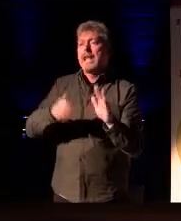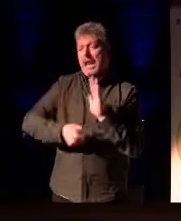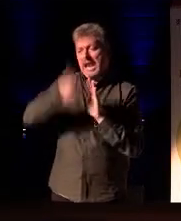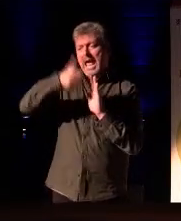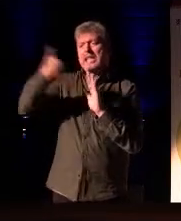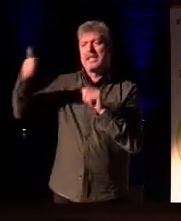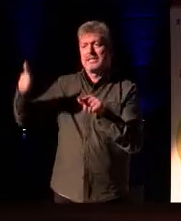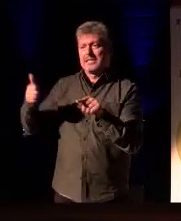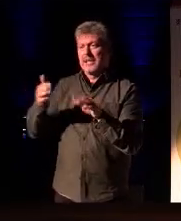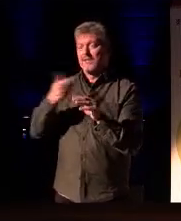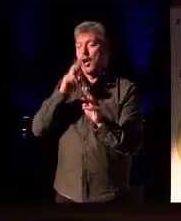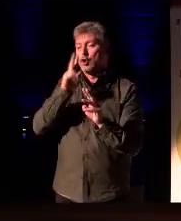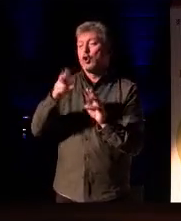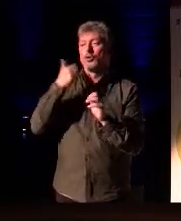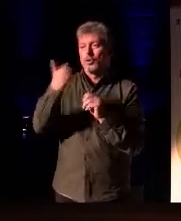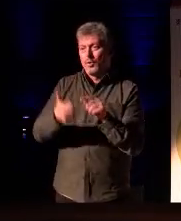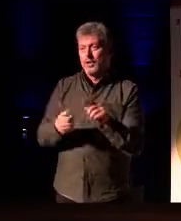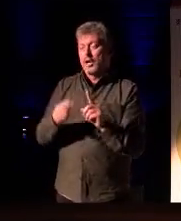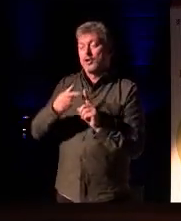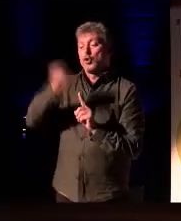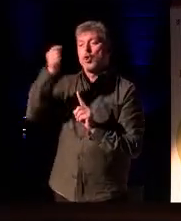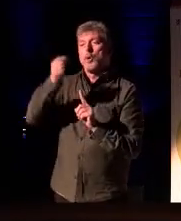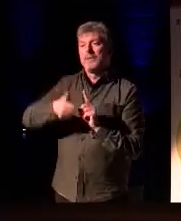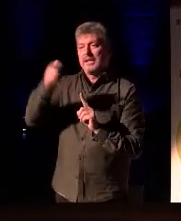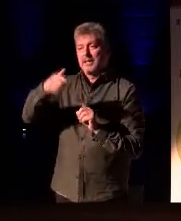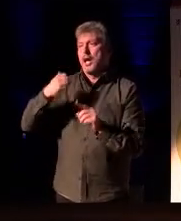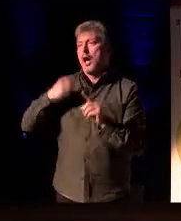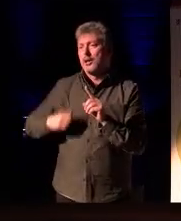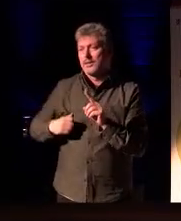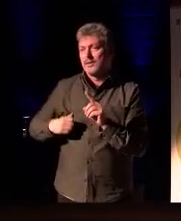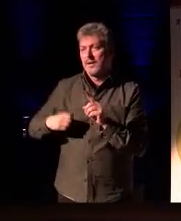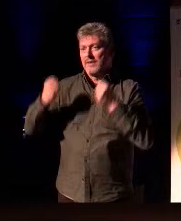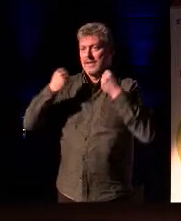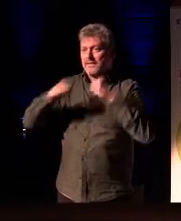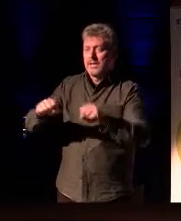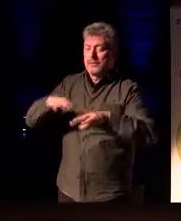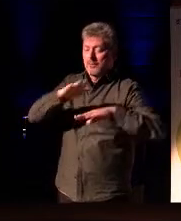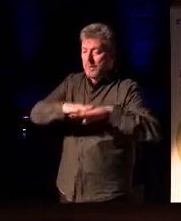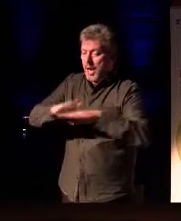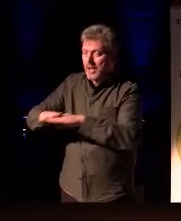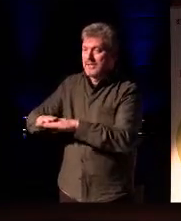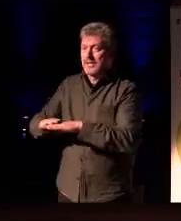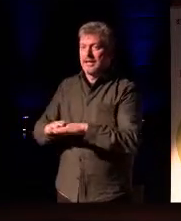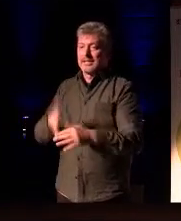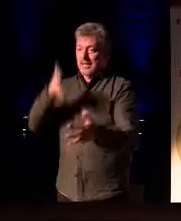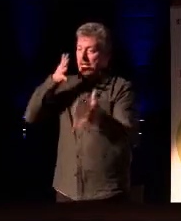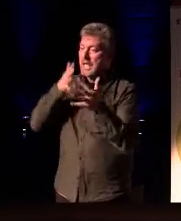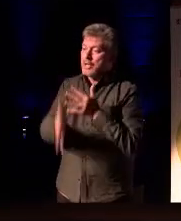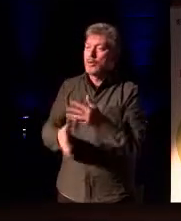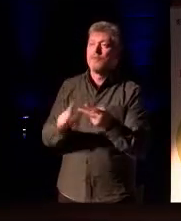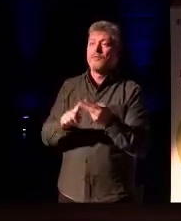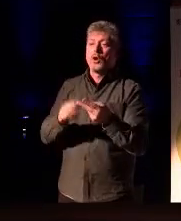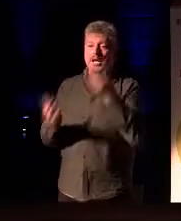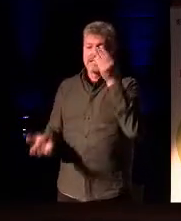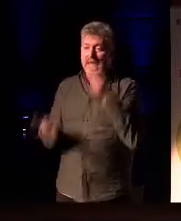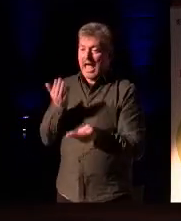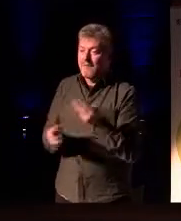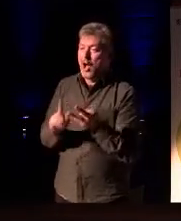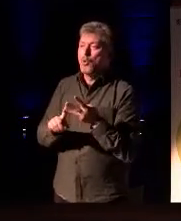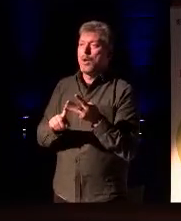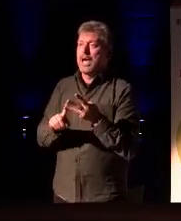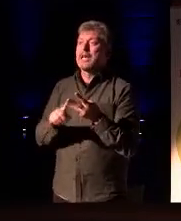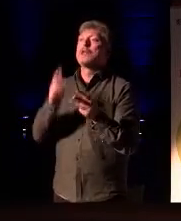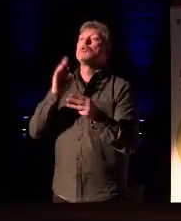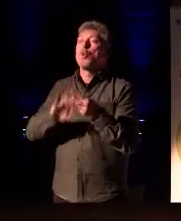nyttår. Vi slo fast at toppledelsen har ansvar for at virksomheten planlegges, gjennomføres, evalueres